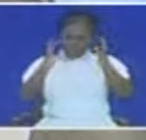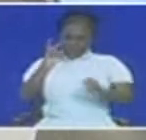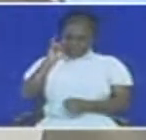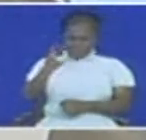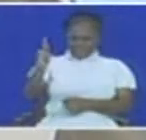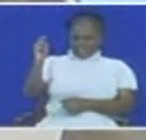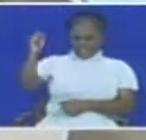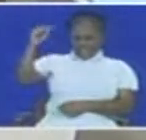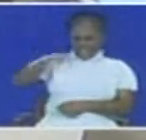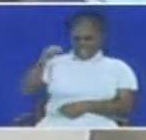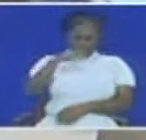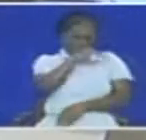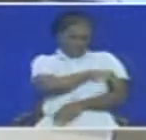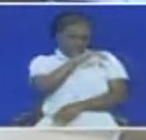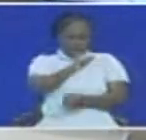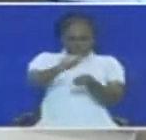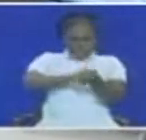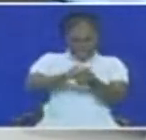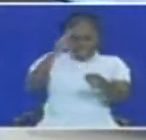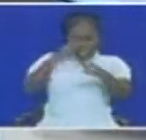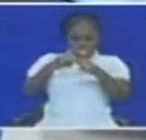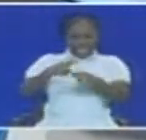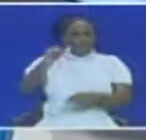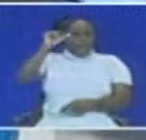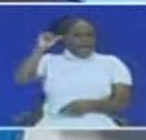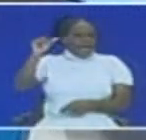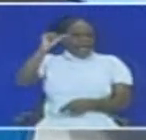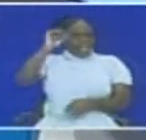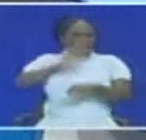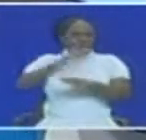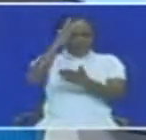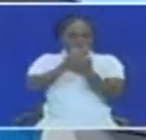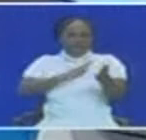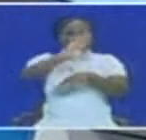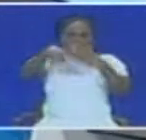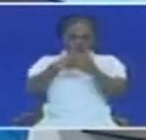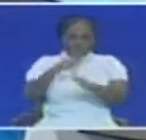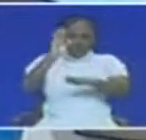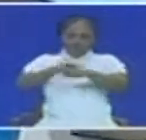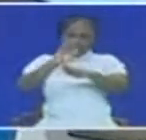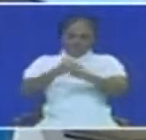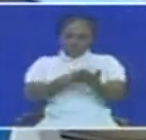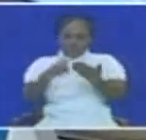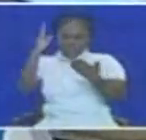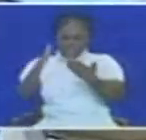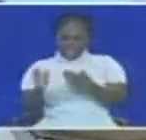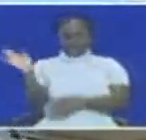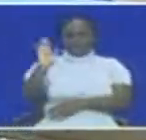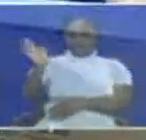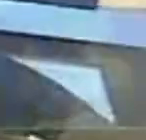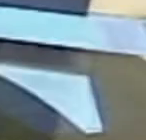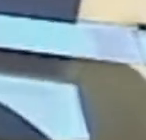KTN leo jioni hii ya siku ya Ijumaa. Mimi naitwa Ali Manzu, kwa niaba ya wenzangu wote tunakutakia weekend njema. Kwa heri.